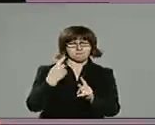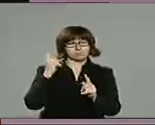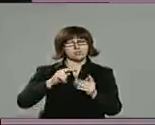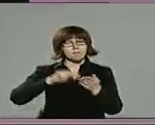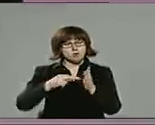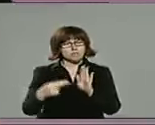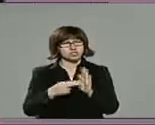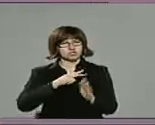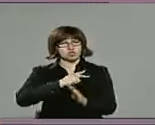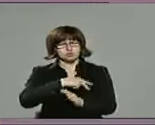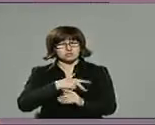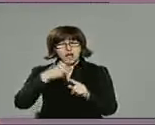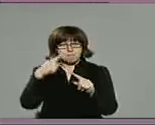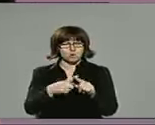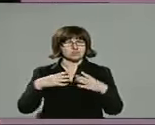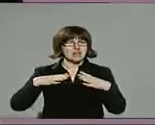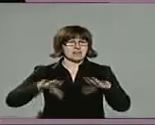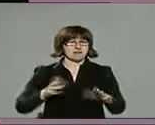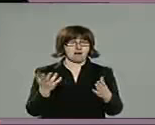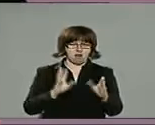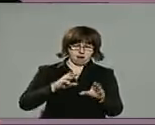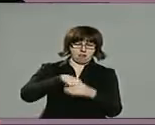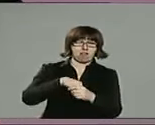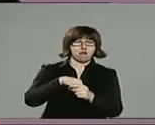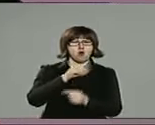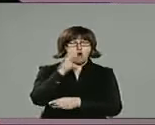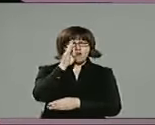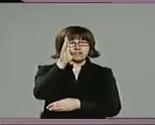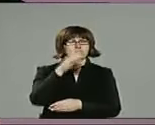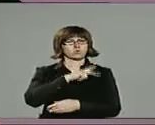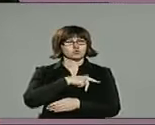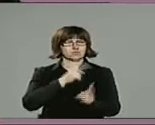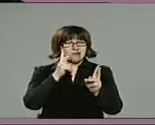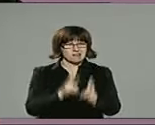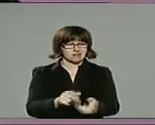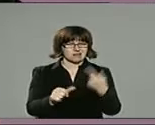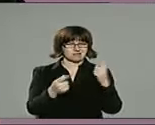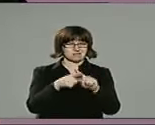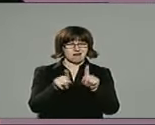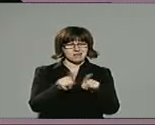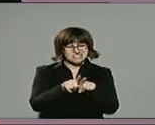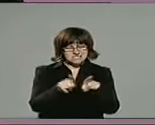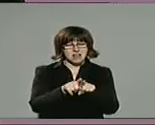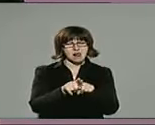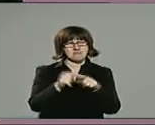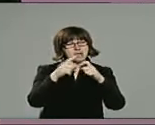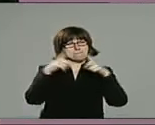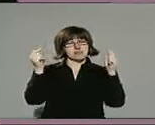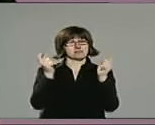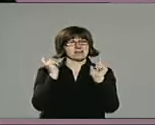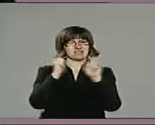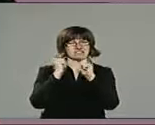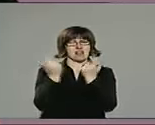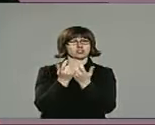politisch sozial und liberal aufstellen, orientiert an sozialer Gerechtigkeit ebenso wie am Bild einer